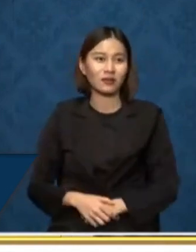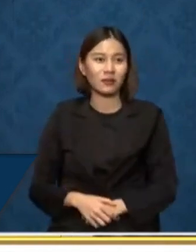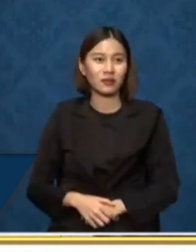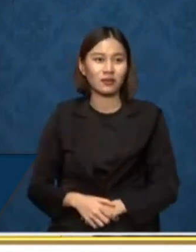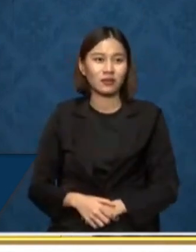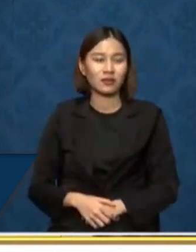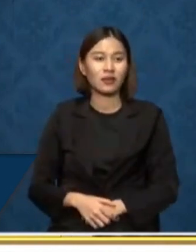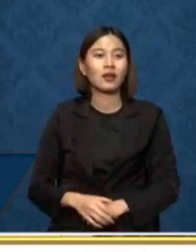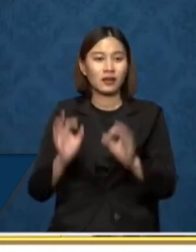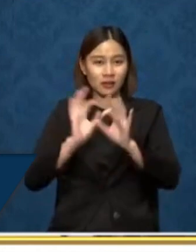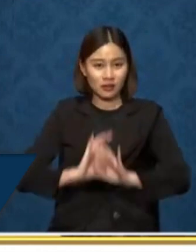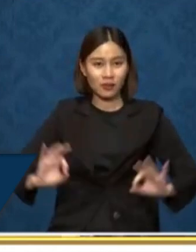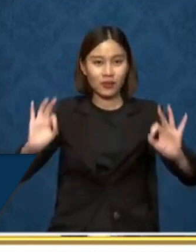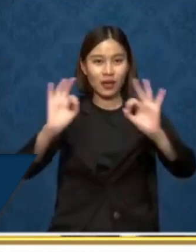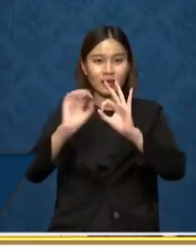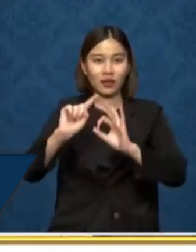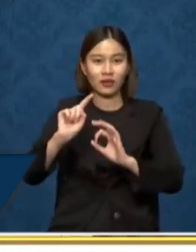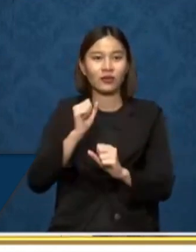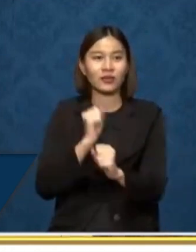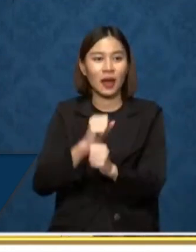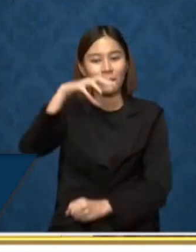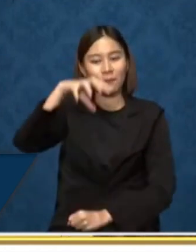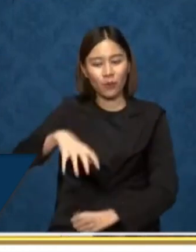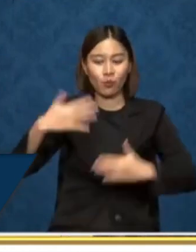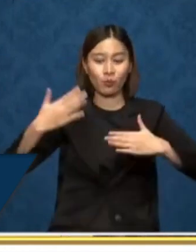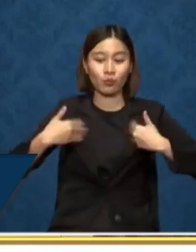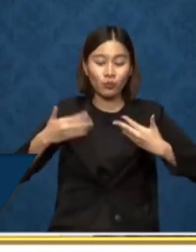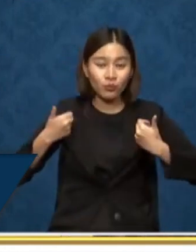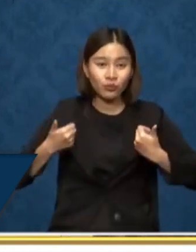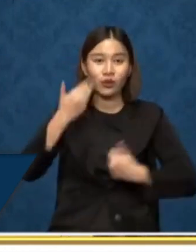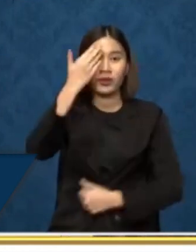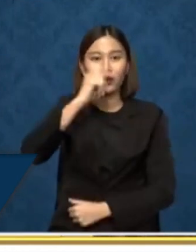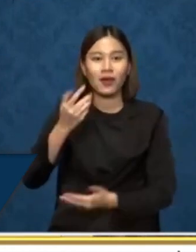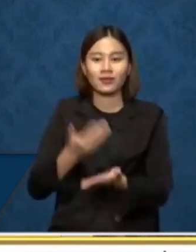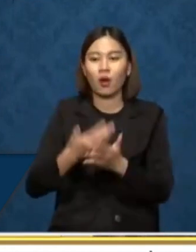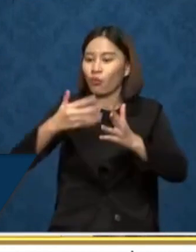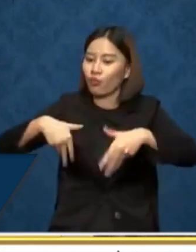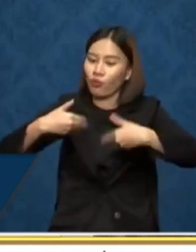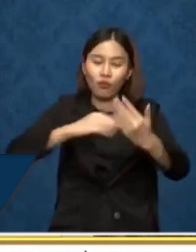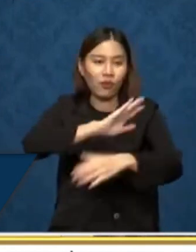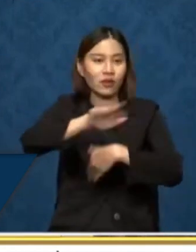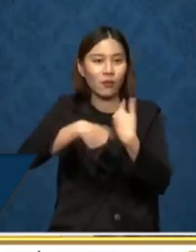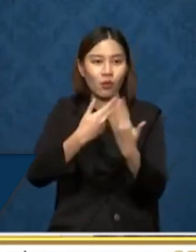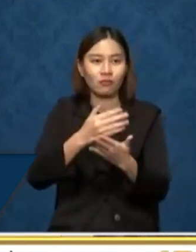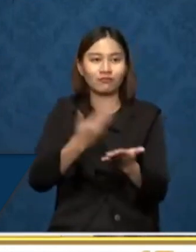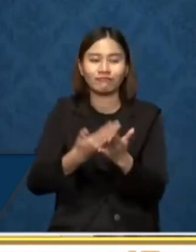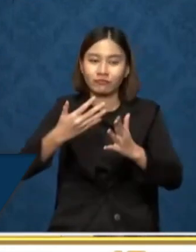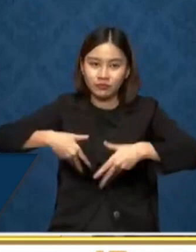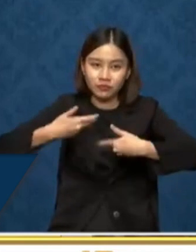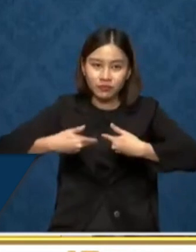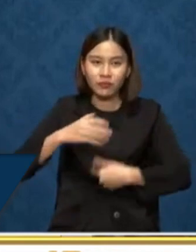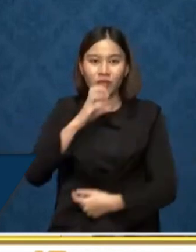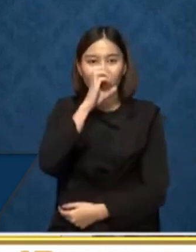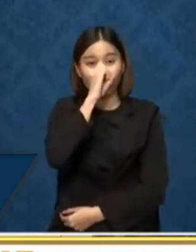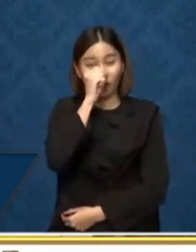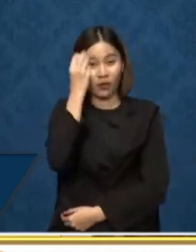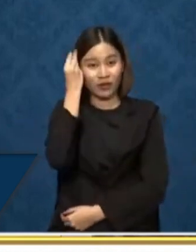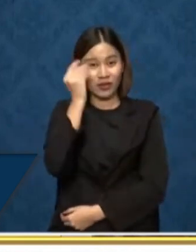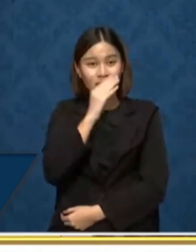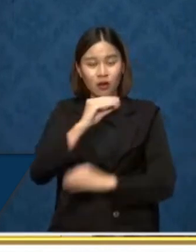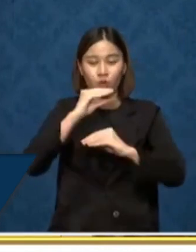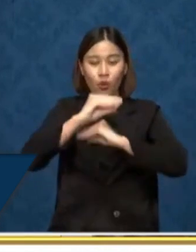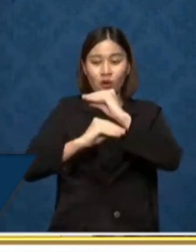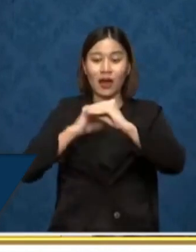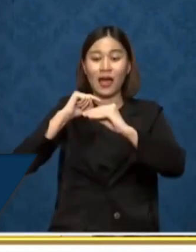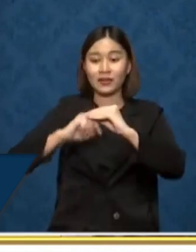มันถึงสำคัญมากนะครับที่เราต้องทำเป็น entertainment complex เพราะว่ารายได้มันมาจากทุกทางครับลองคิดดูนะครับว่าถ้าโครงการแ